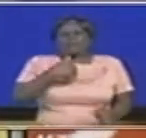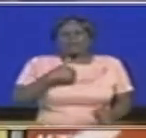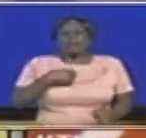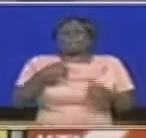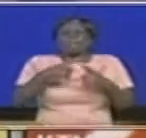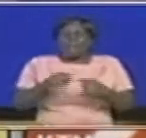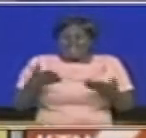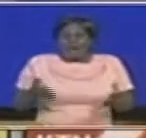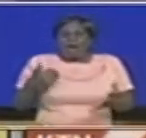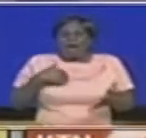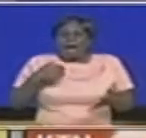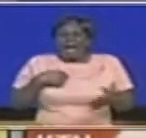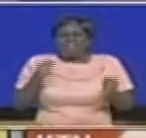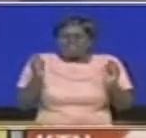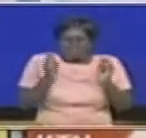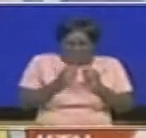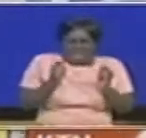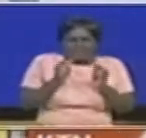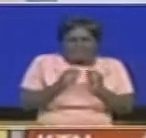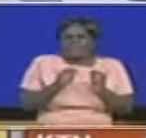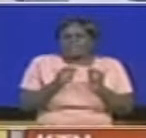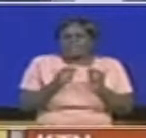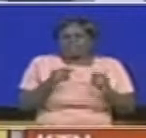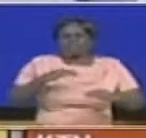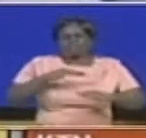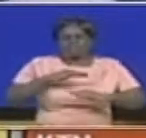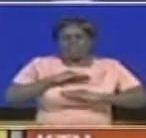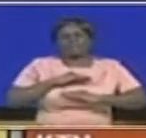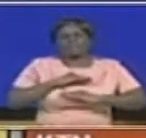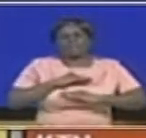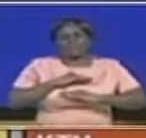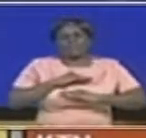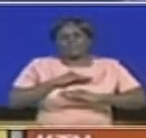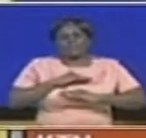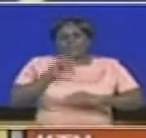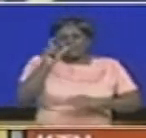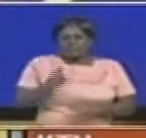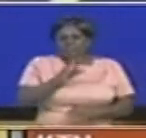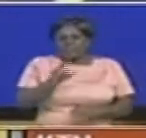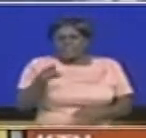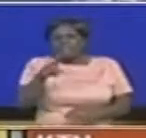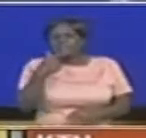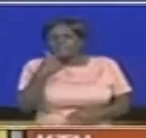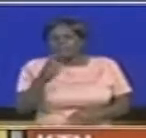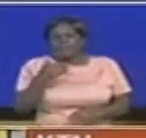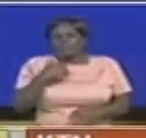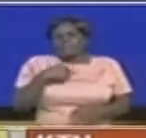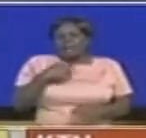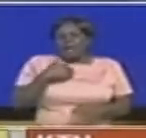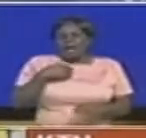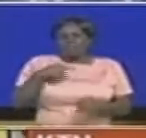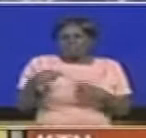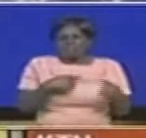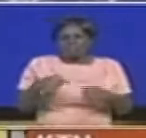na uchungu, tumetocheka na hivi ya hiyo ndugu zetu. Kwani kulingana maafisa wa msalaba mwekundu eneo hilo, tayari kisa kingine cha uvamizi